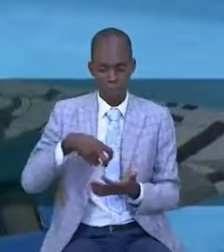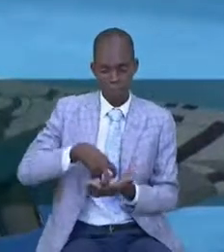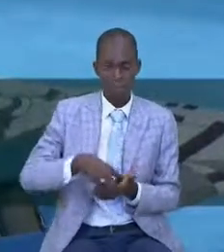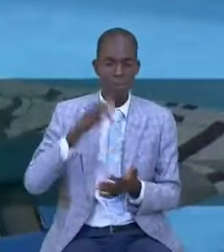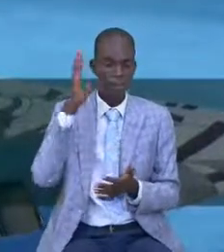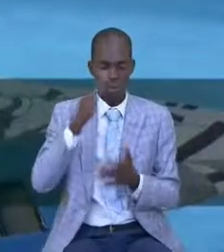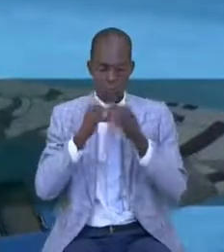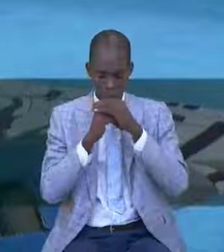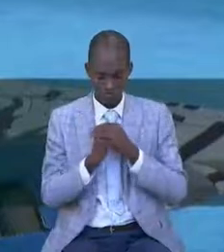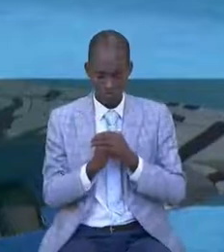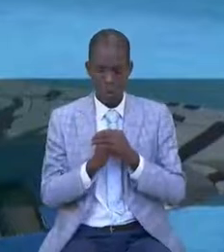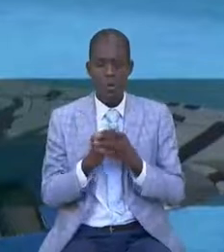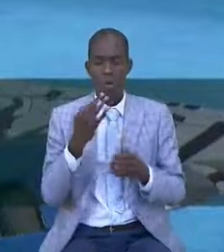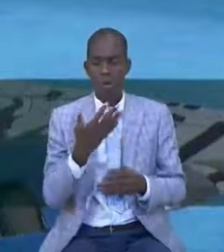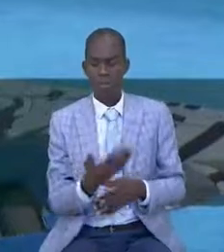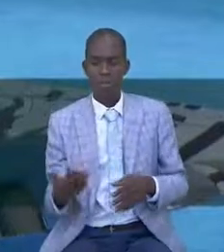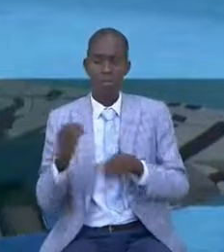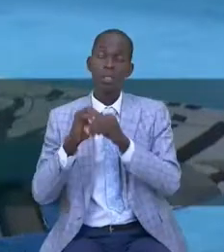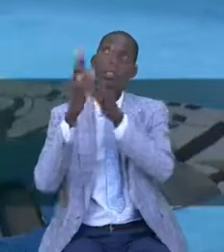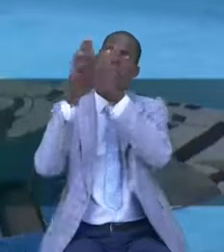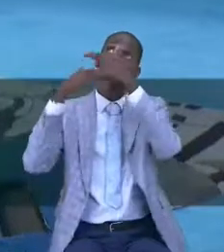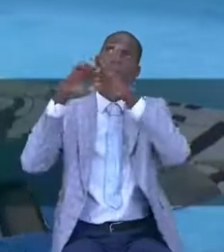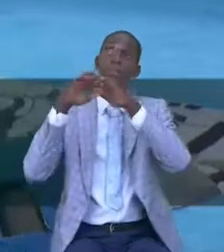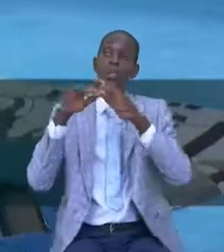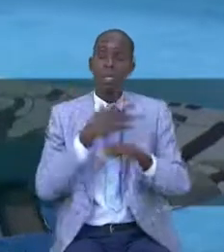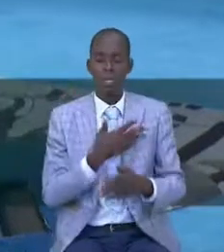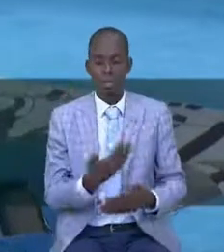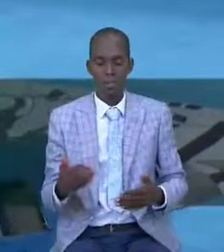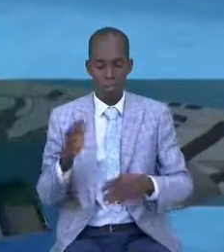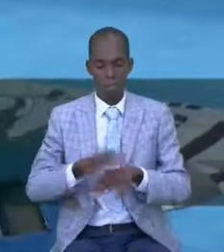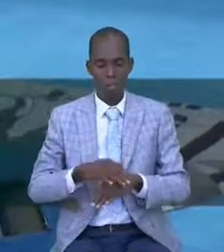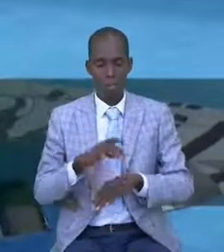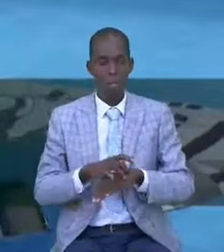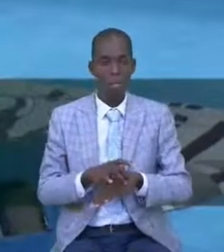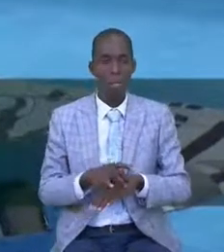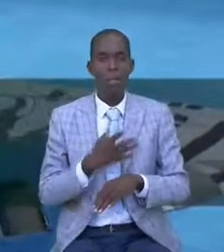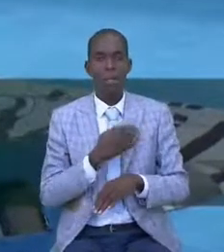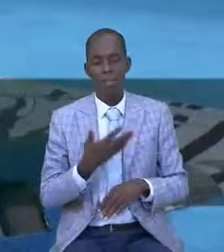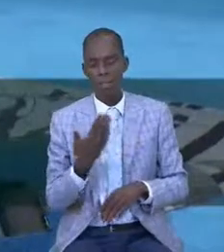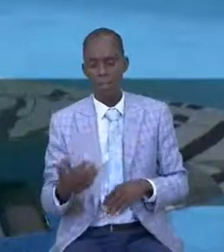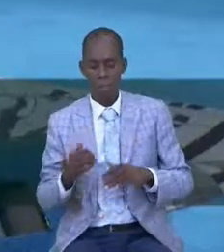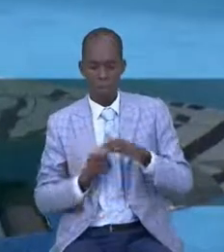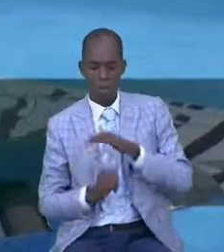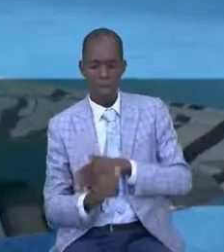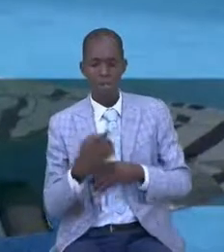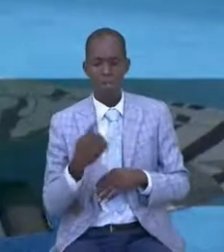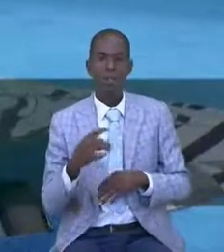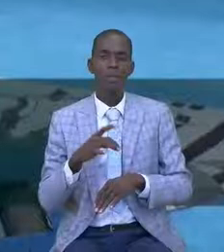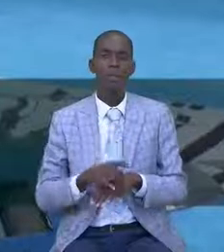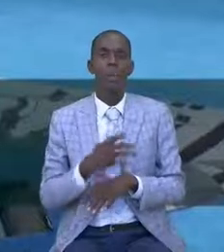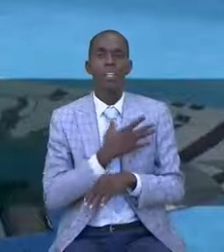Afin qu'au nom de Jésus, tout genou fléchisse dans les cieux, sur la